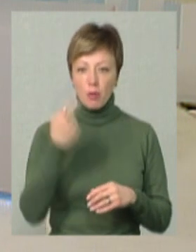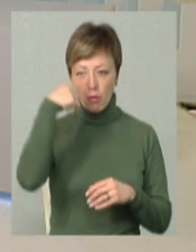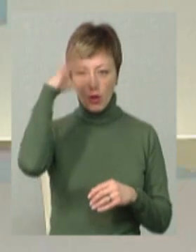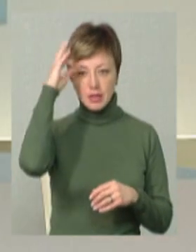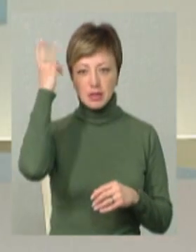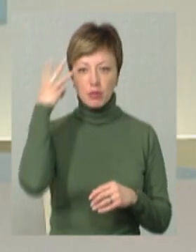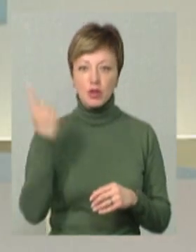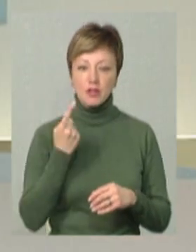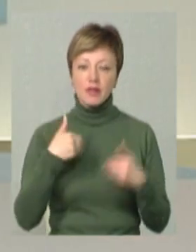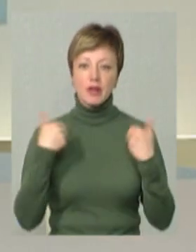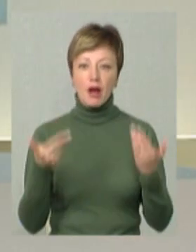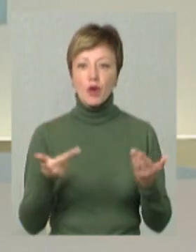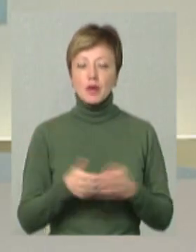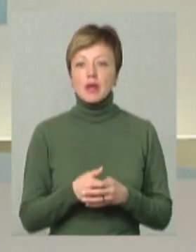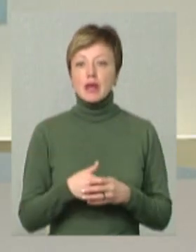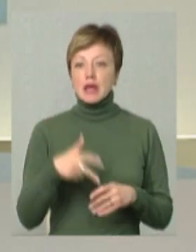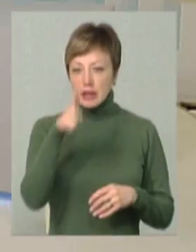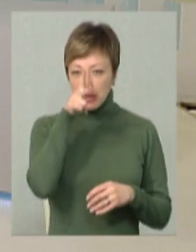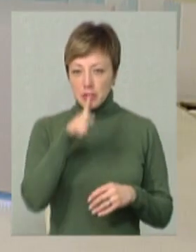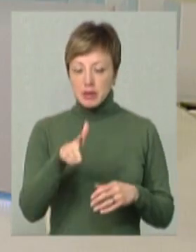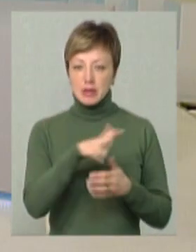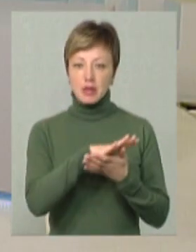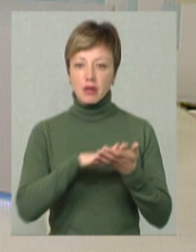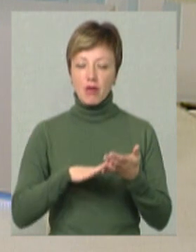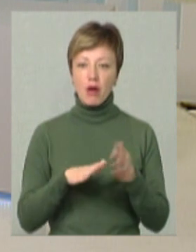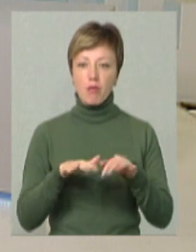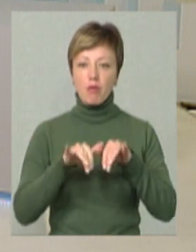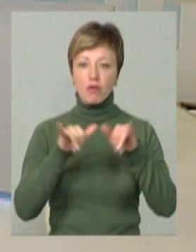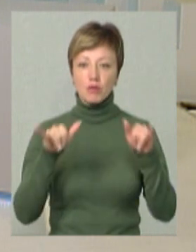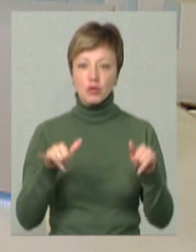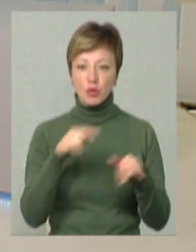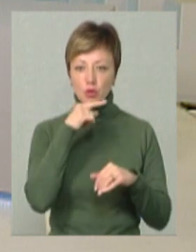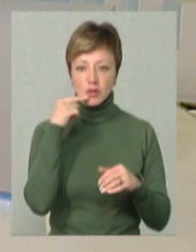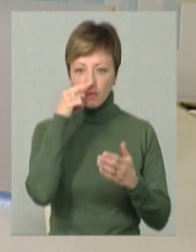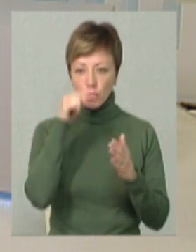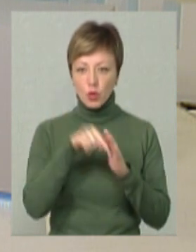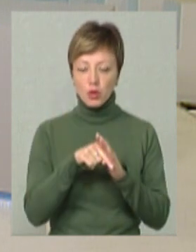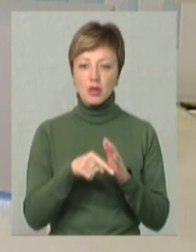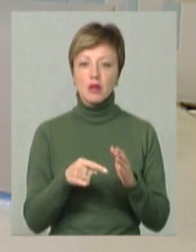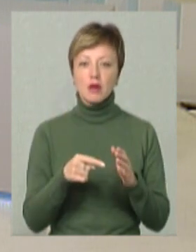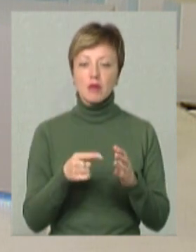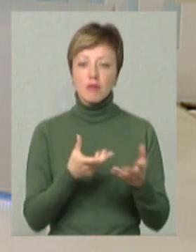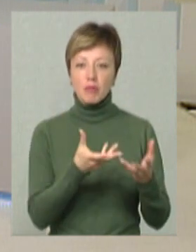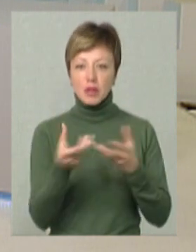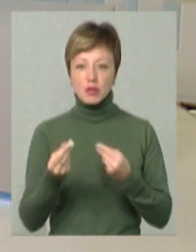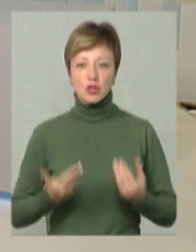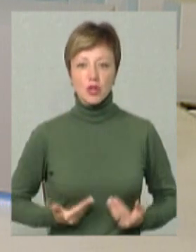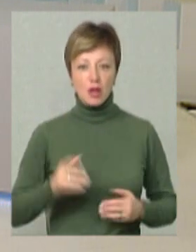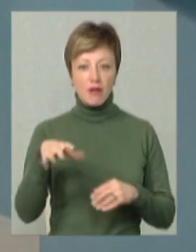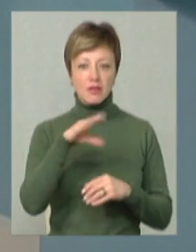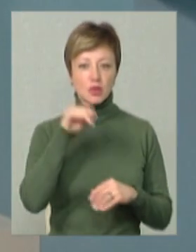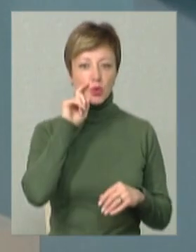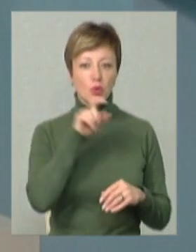Інно, вітаю. Вітаю. Третій місяць триває повномасштабне російське вторгнення, яке позначилось на життях усіх